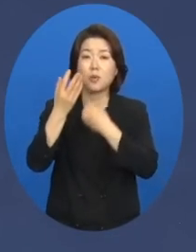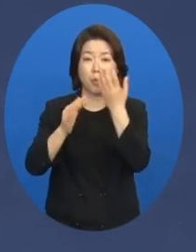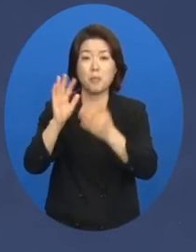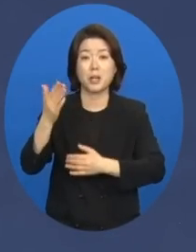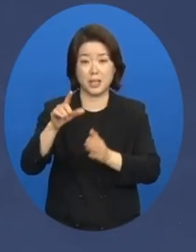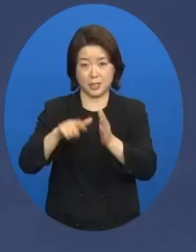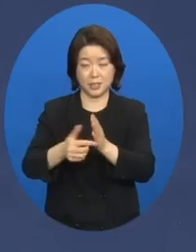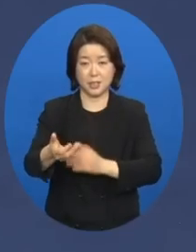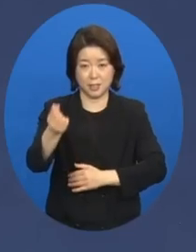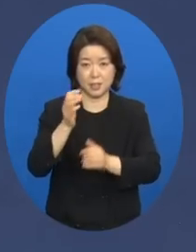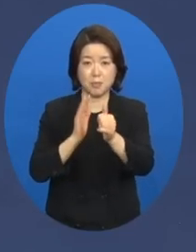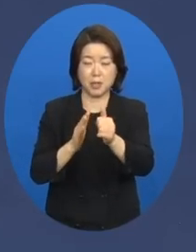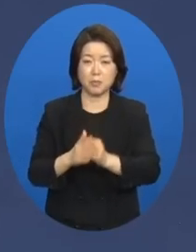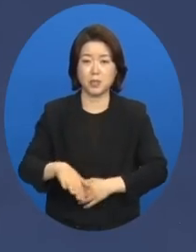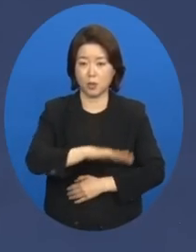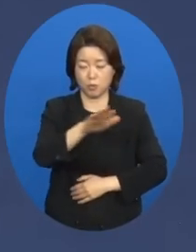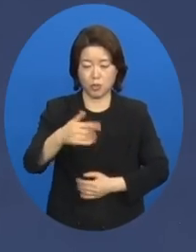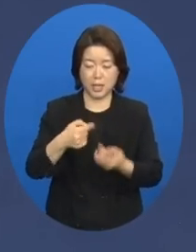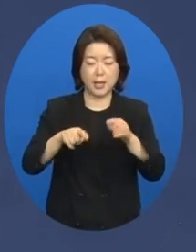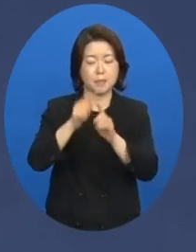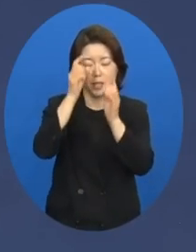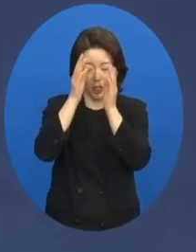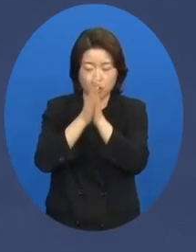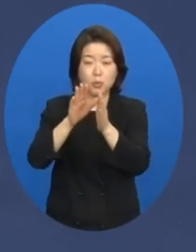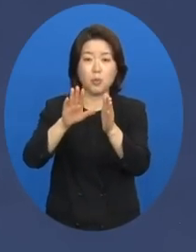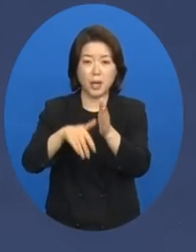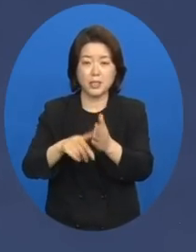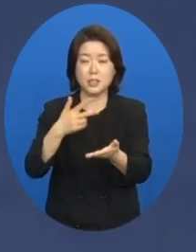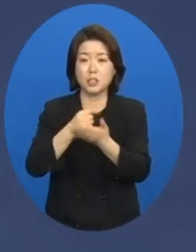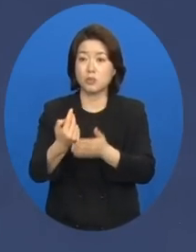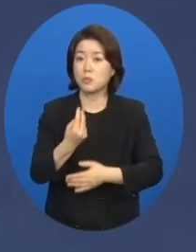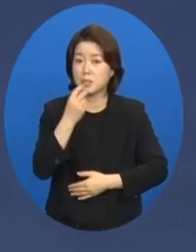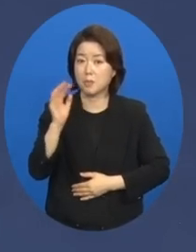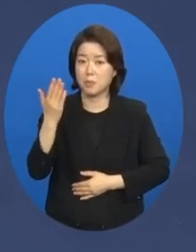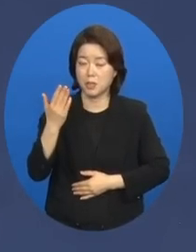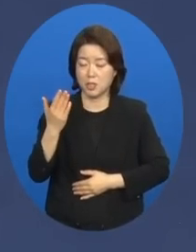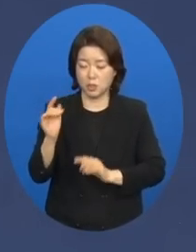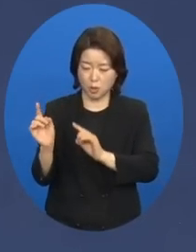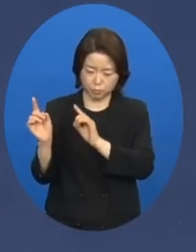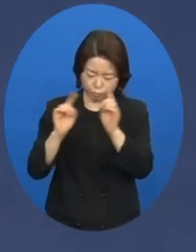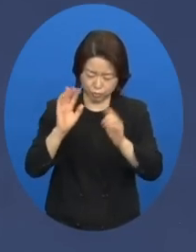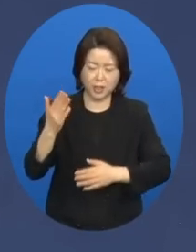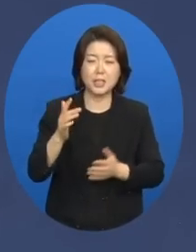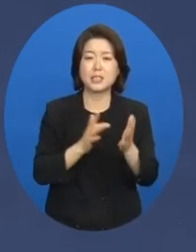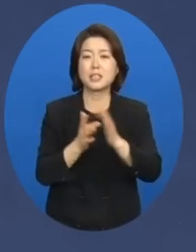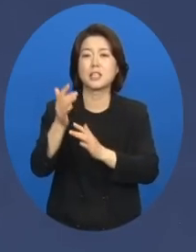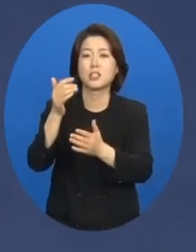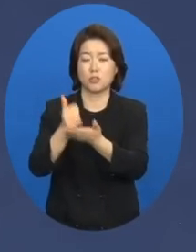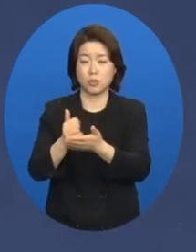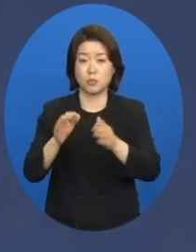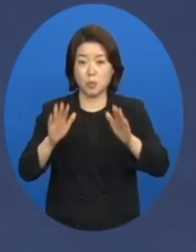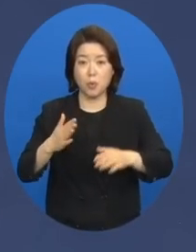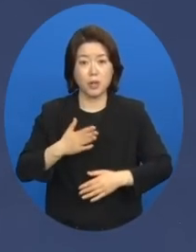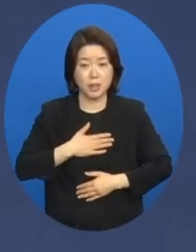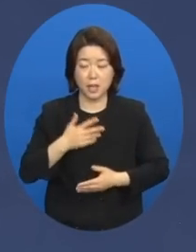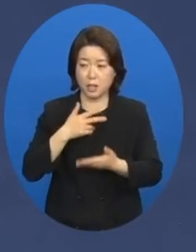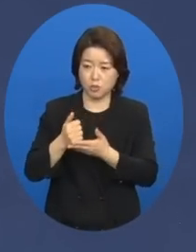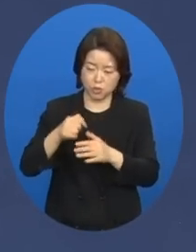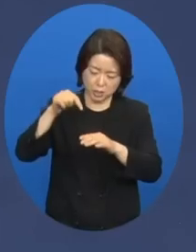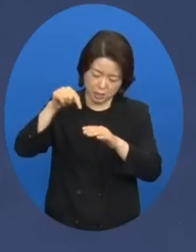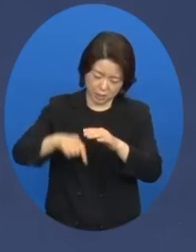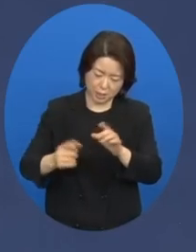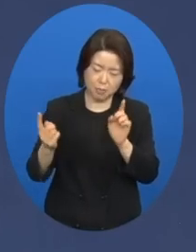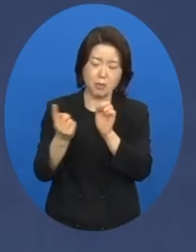되셨으면 좋겠습니다. 이 시간 우리 함께 기도하실 때 주님 생명되시고 부활되시는 예수님 오늘 내가 주님을 깊이